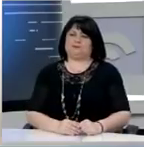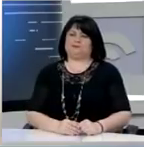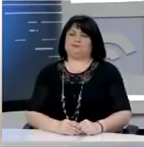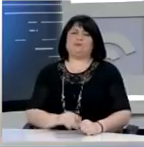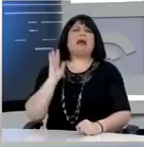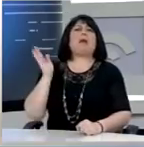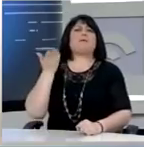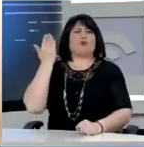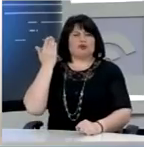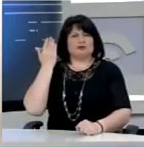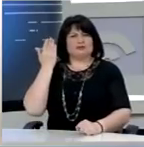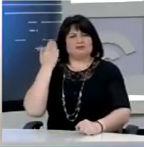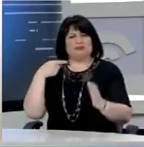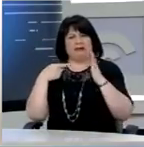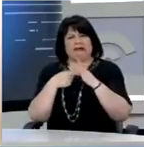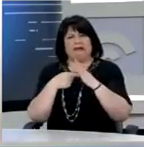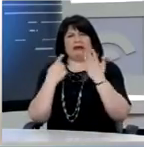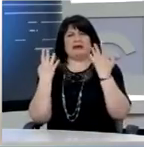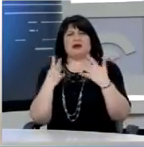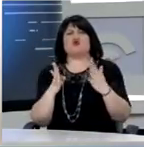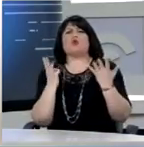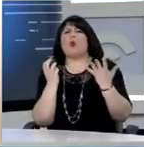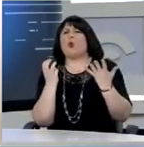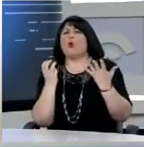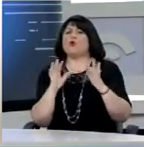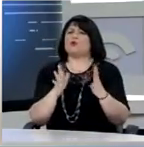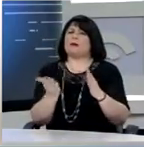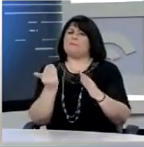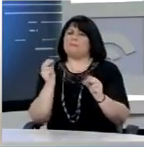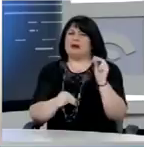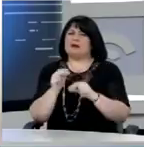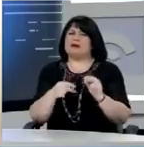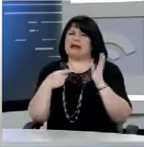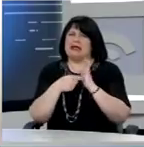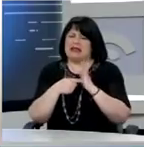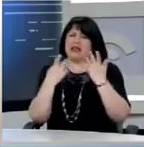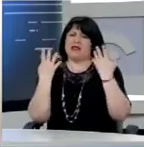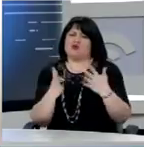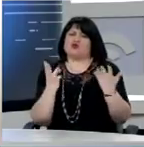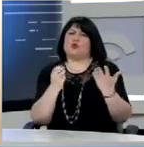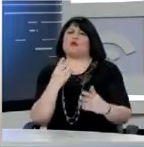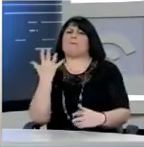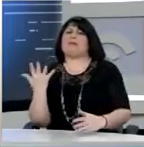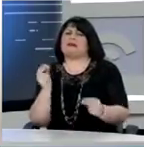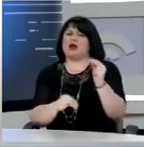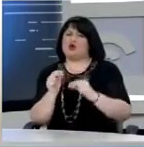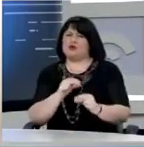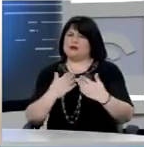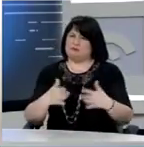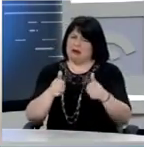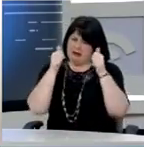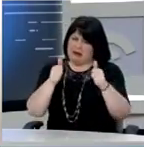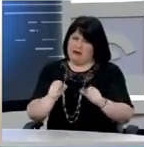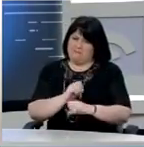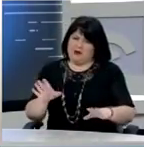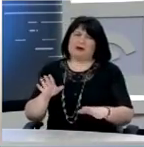Κάποτε, νομίζω ήταν δεκαετία του 80, πριν τις εκλογές του 1985, είχε δημοσιευθεί